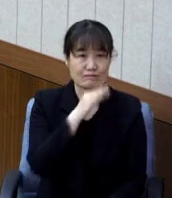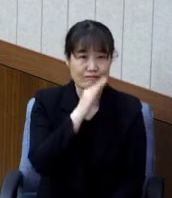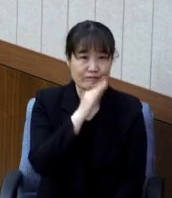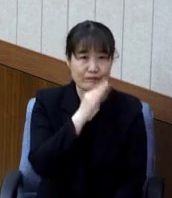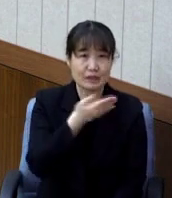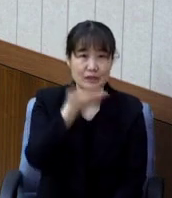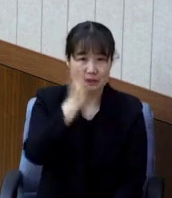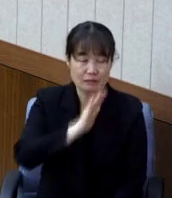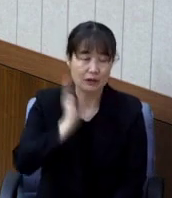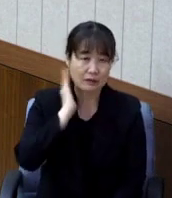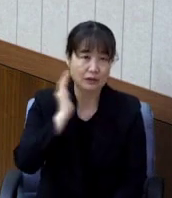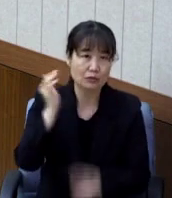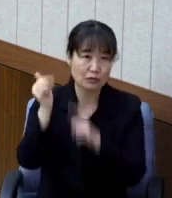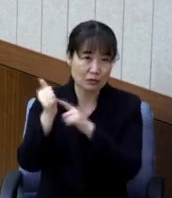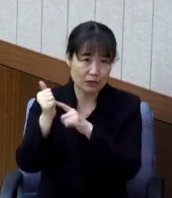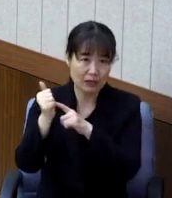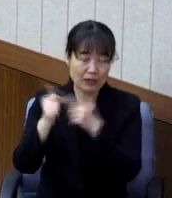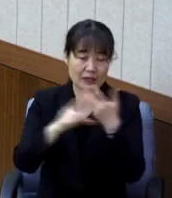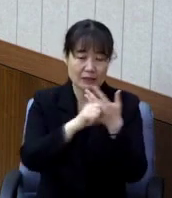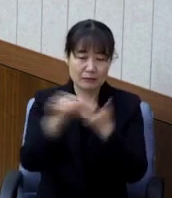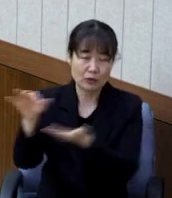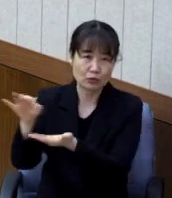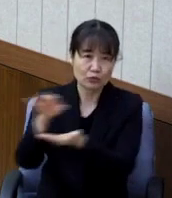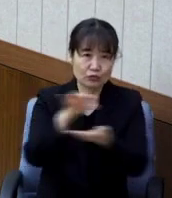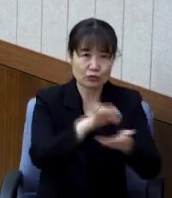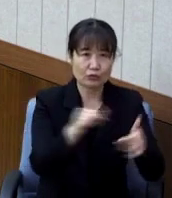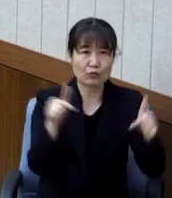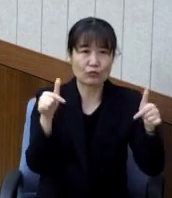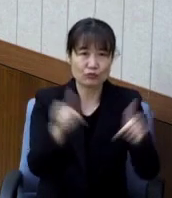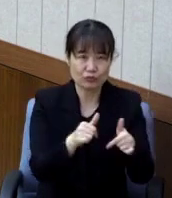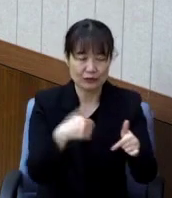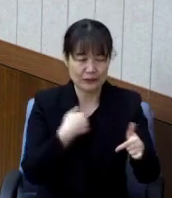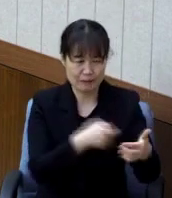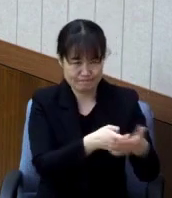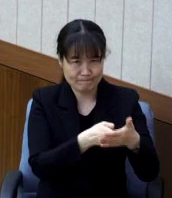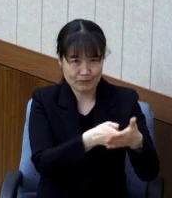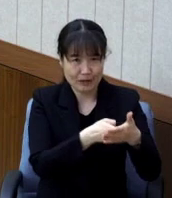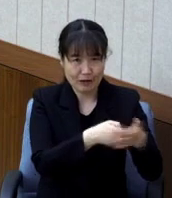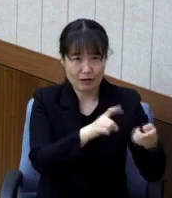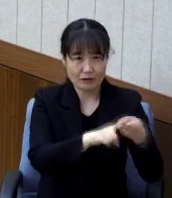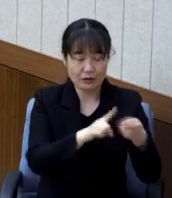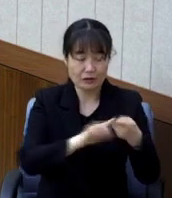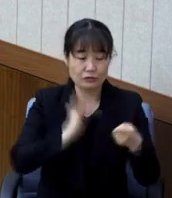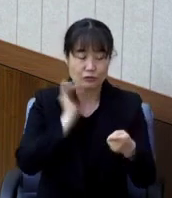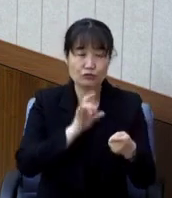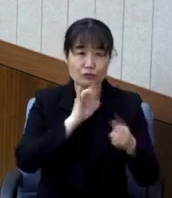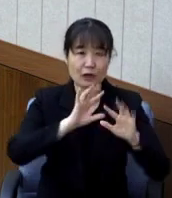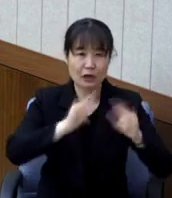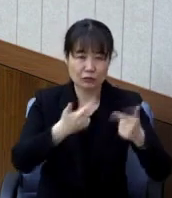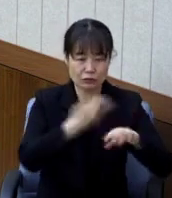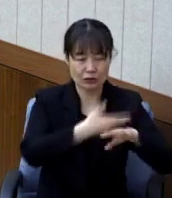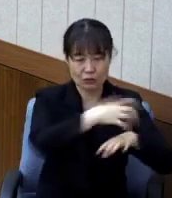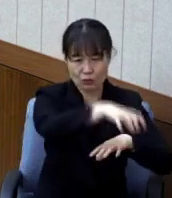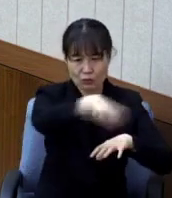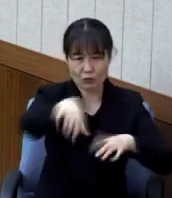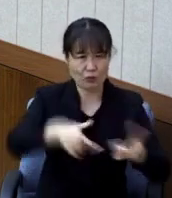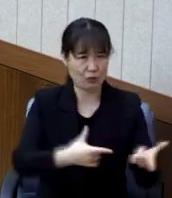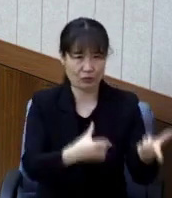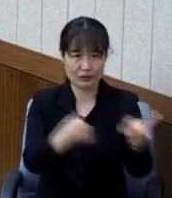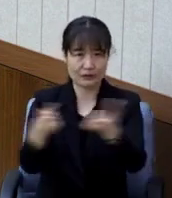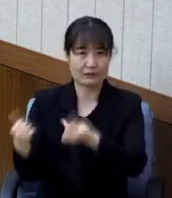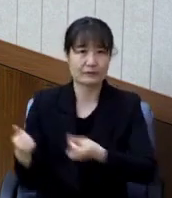그러나 대통령의 지방교부세 삭감으로 인한 긴축 재정은 우리 시만의 문제가 아니라 모든 지자체의